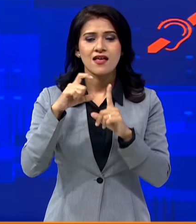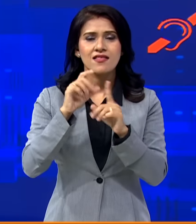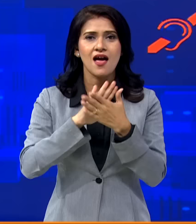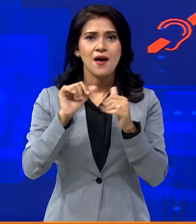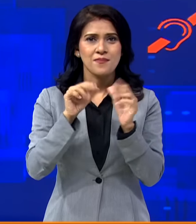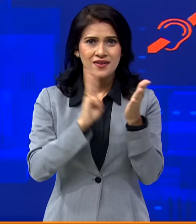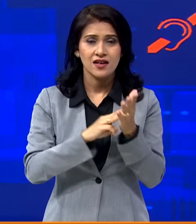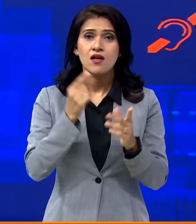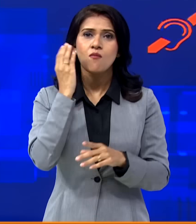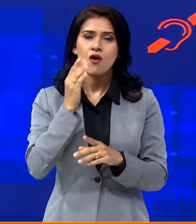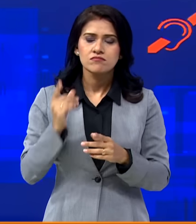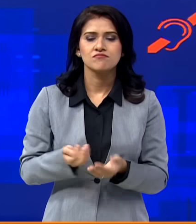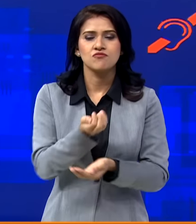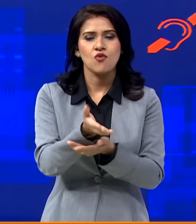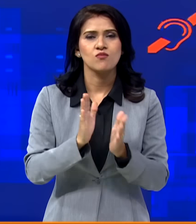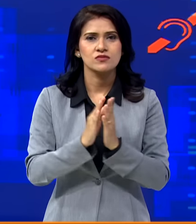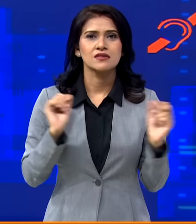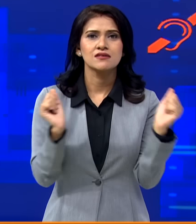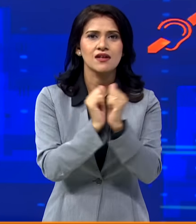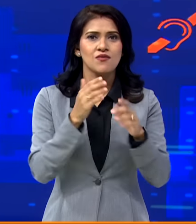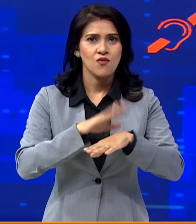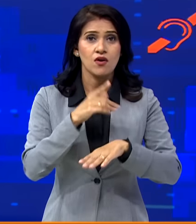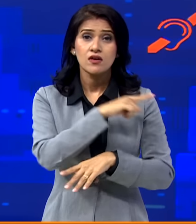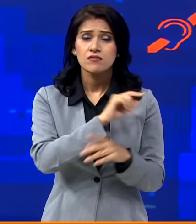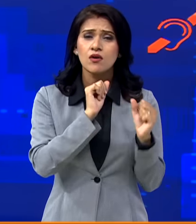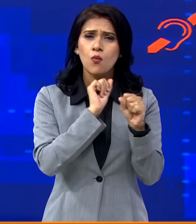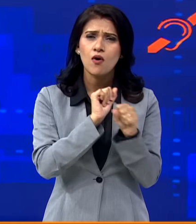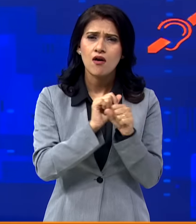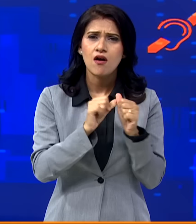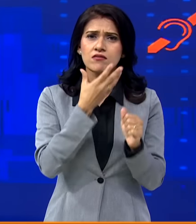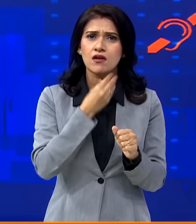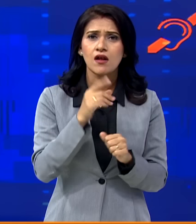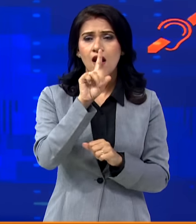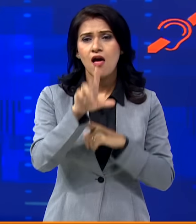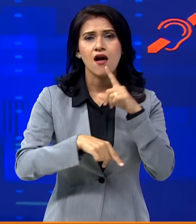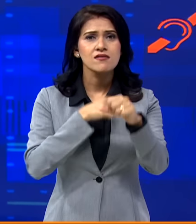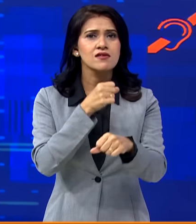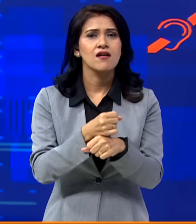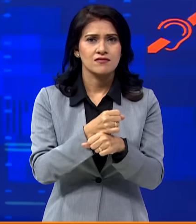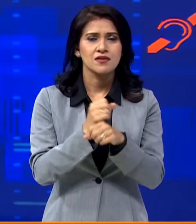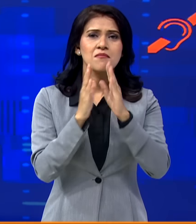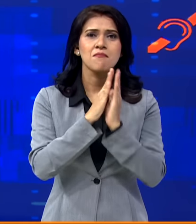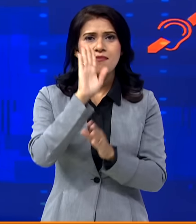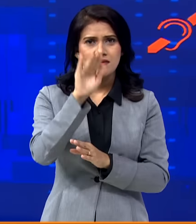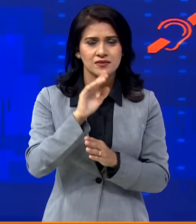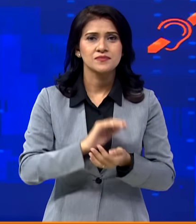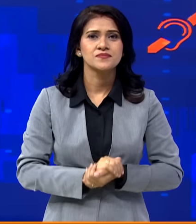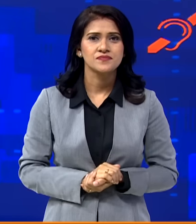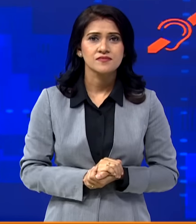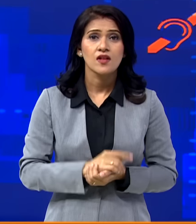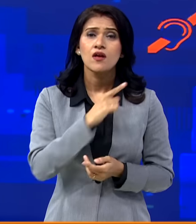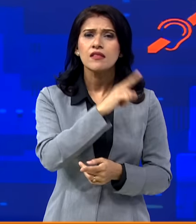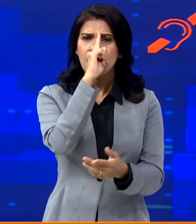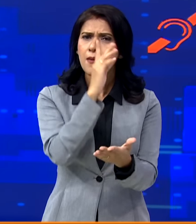कृष्णम पिछले 18 साल से कल्की धाम से जुड़े हैं आचार्य प्रमोद कृष्णम